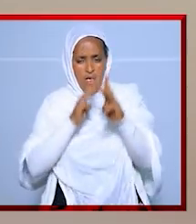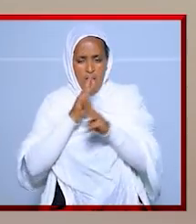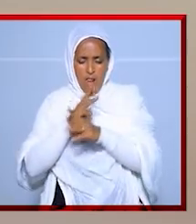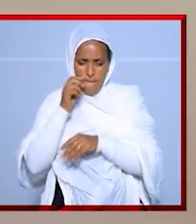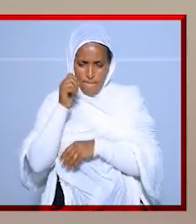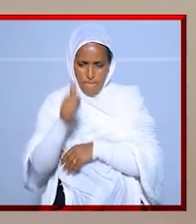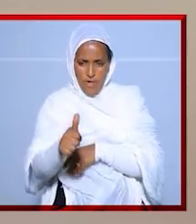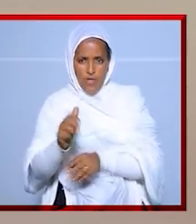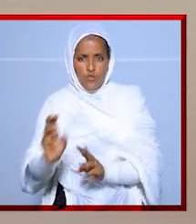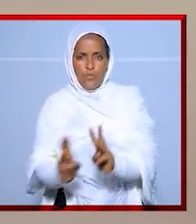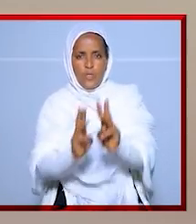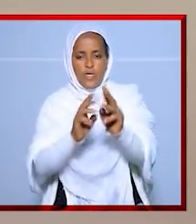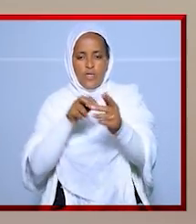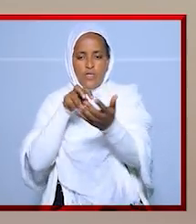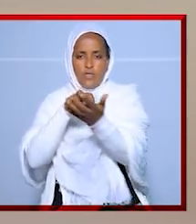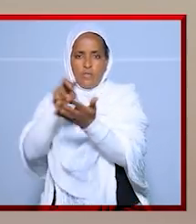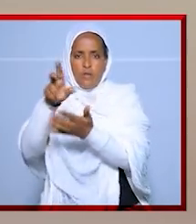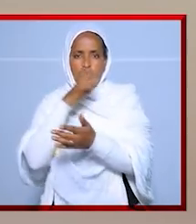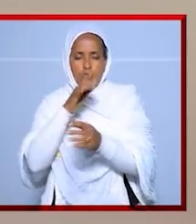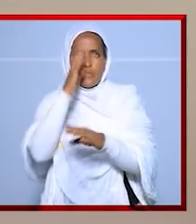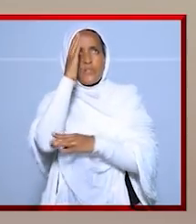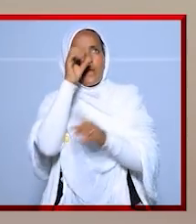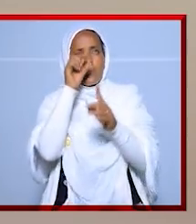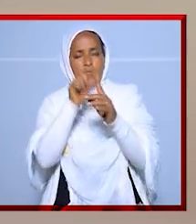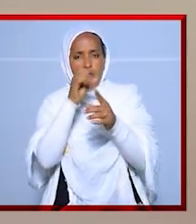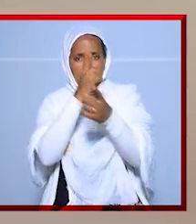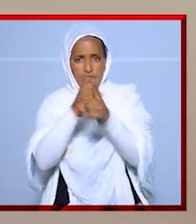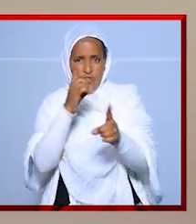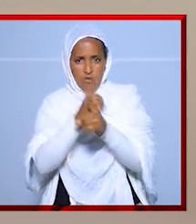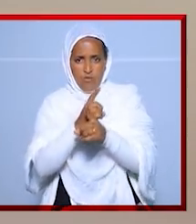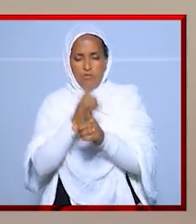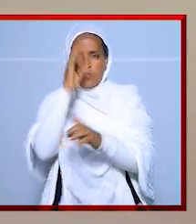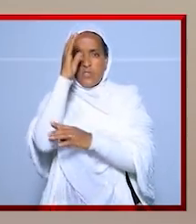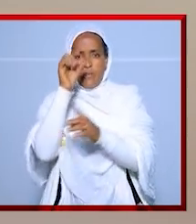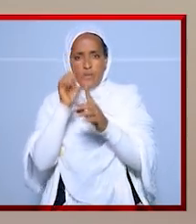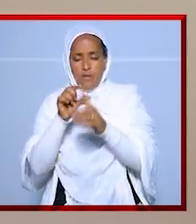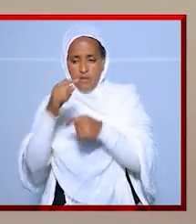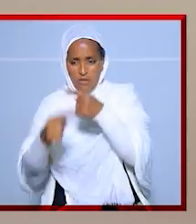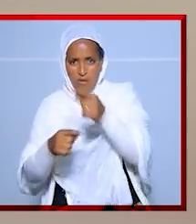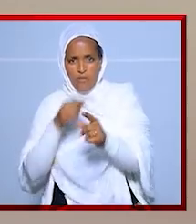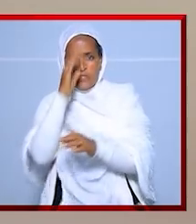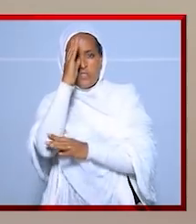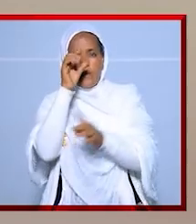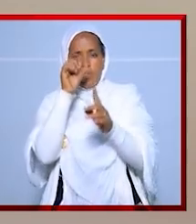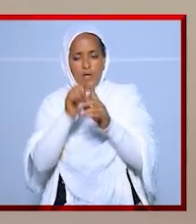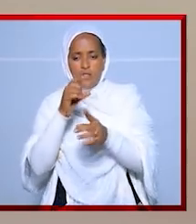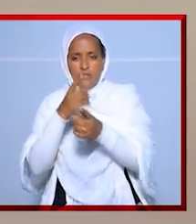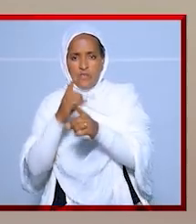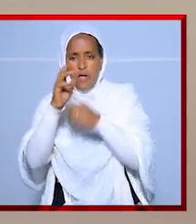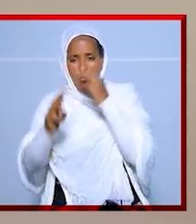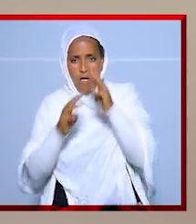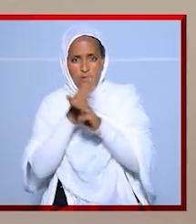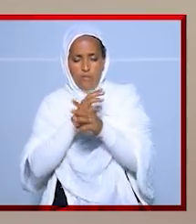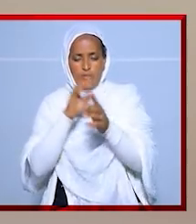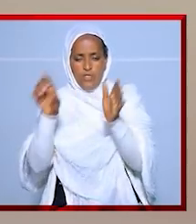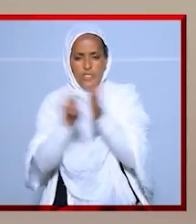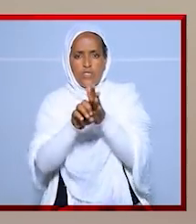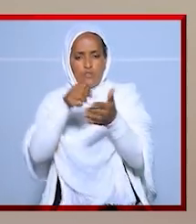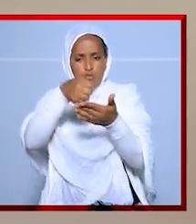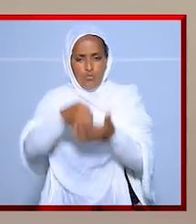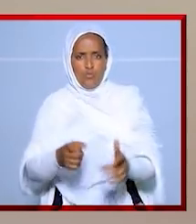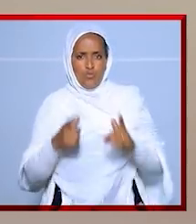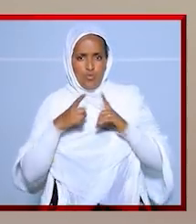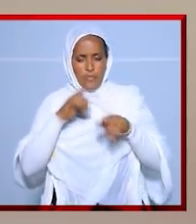ዓለም በራሱ መንገድ እንዳይጓዝ በእግዚአብሔር ቃል የተፈጠረው ዓለም በእግዚአብሔር ቃል እንዲሄድ በእግዚአብሔር ቃል የተፈጠረ ዓለም በሕጉ ጸንቶ